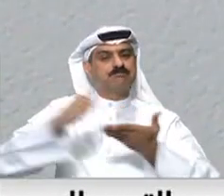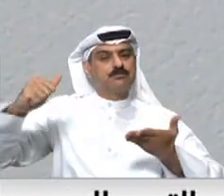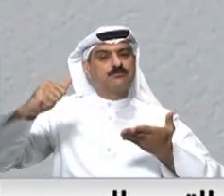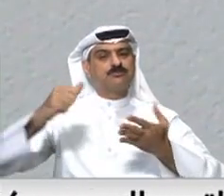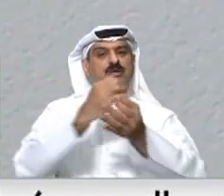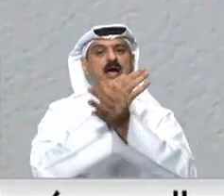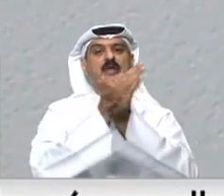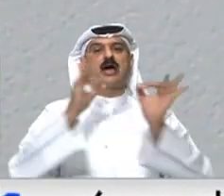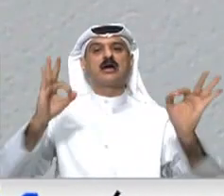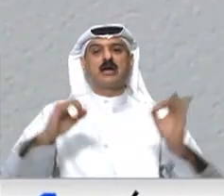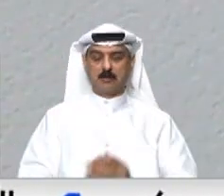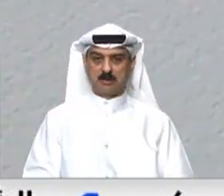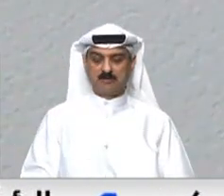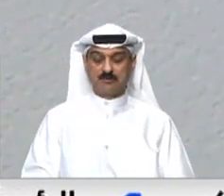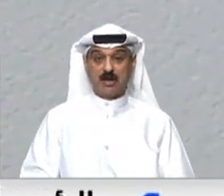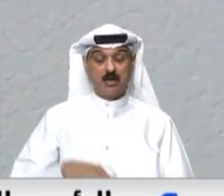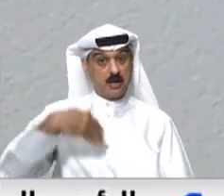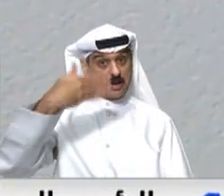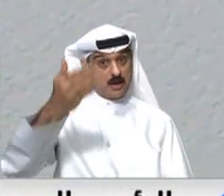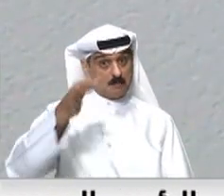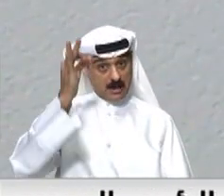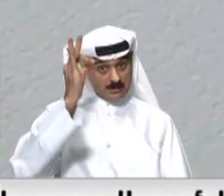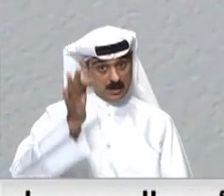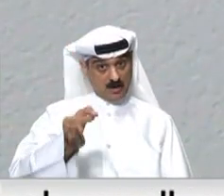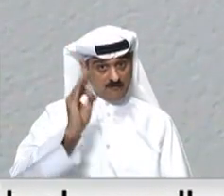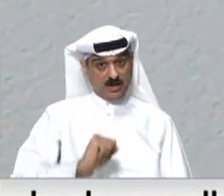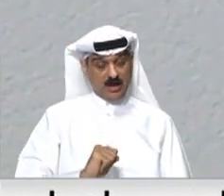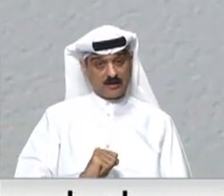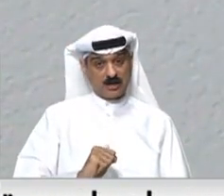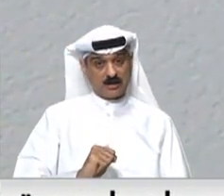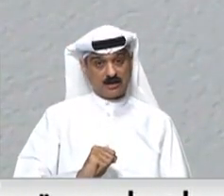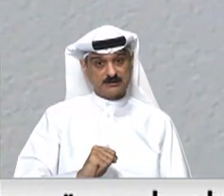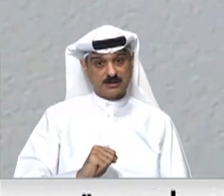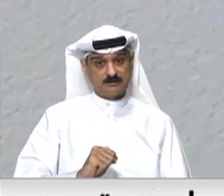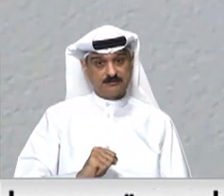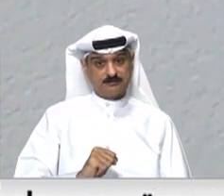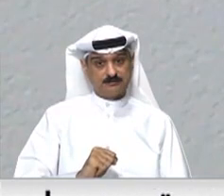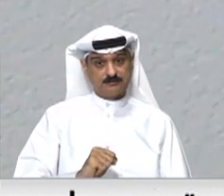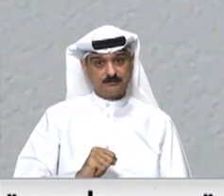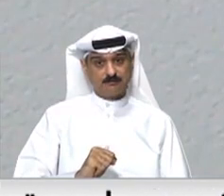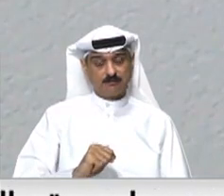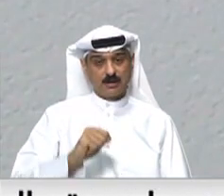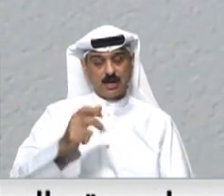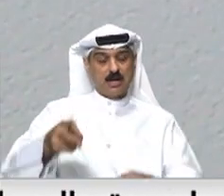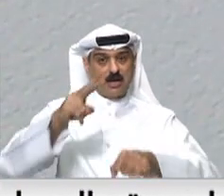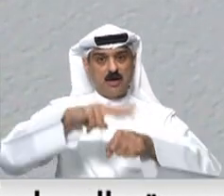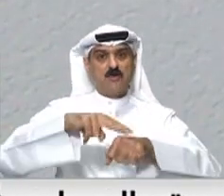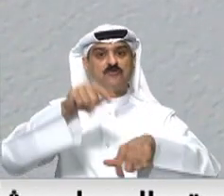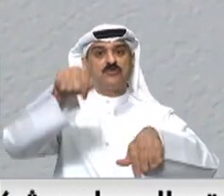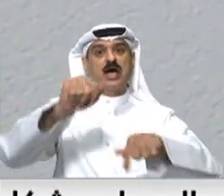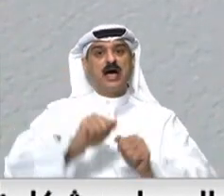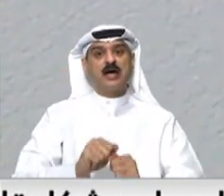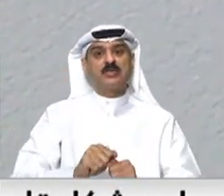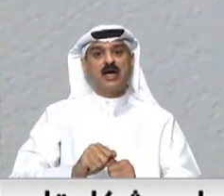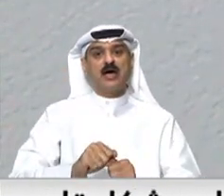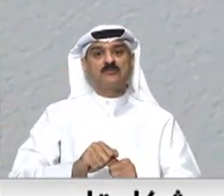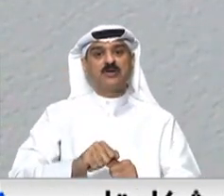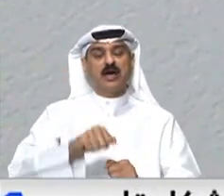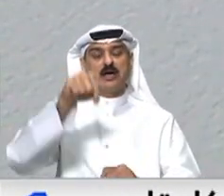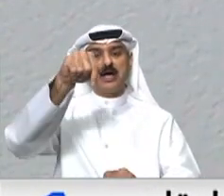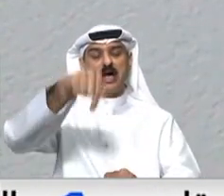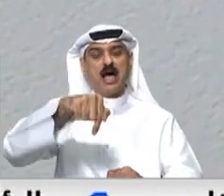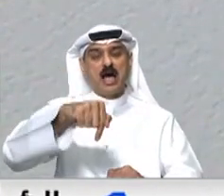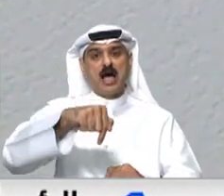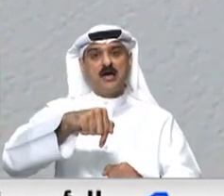قضايا يجب البحث عنها ويجب التأكيد عليها. الآن يتم إعادة النظر مجددا في قضية هذه المؤسسة